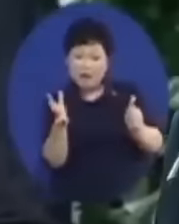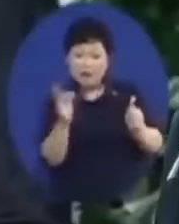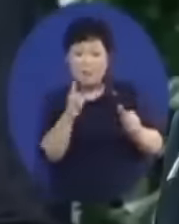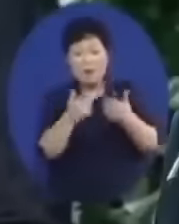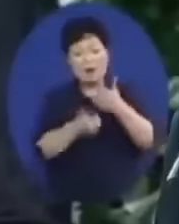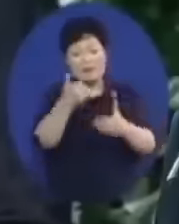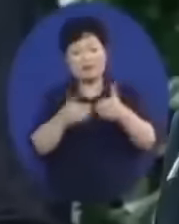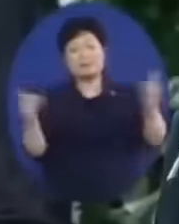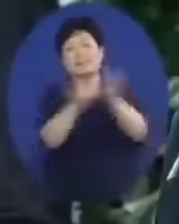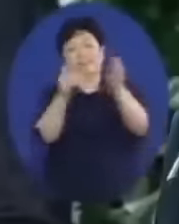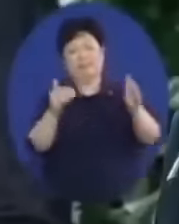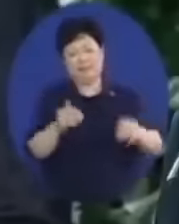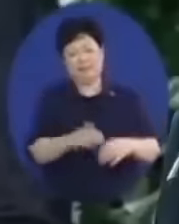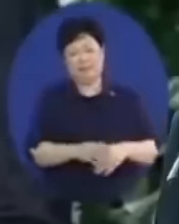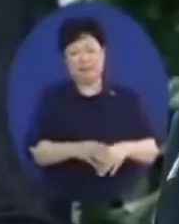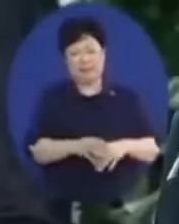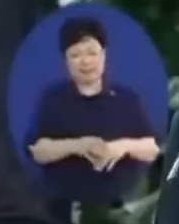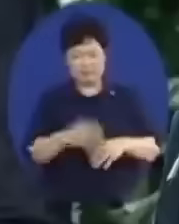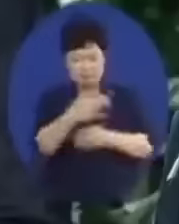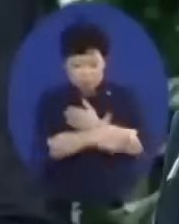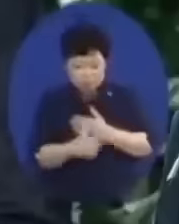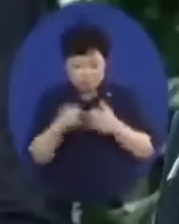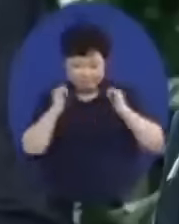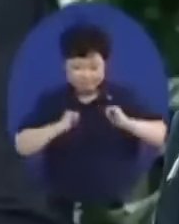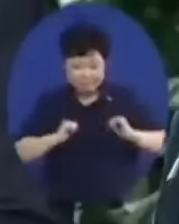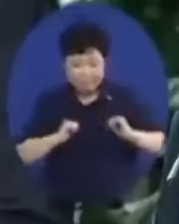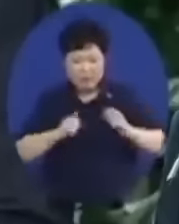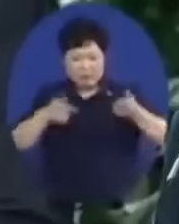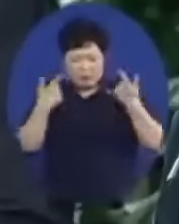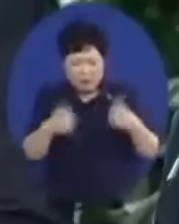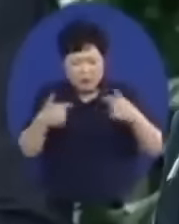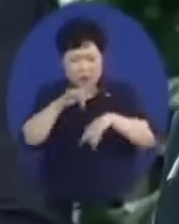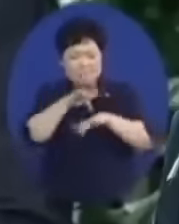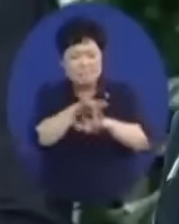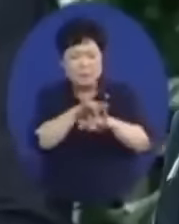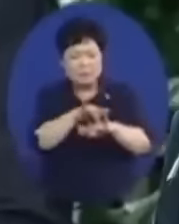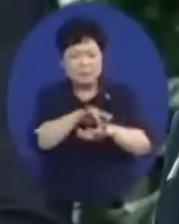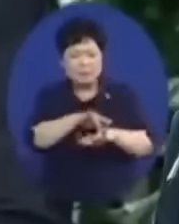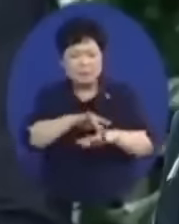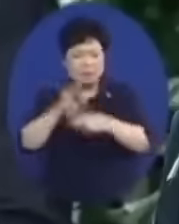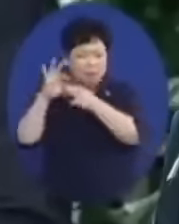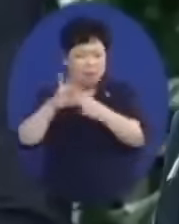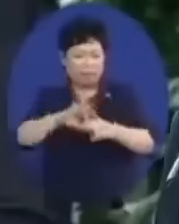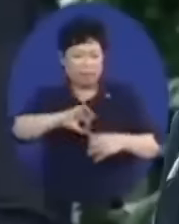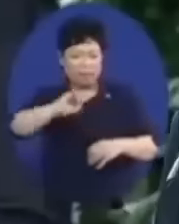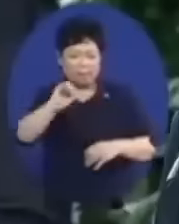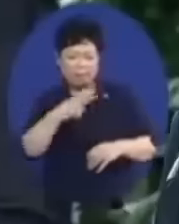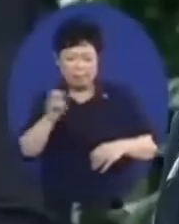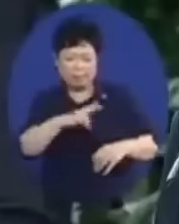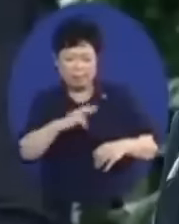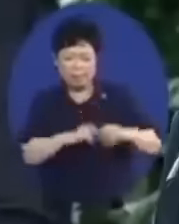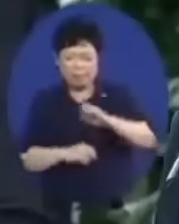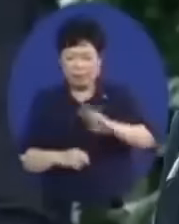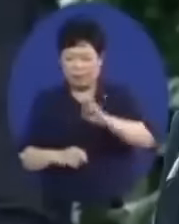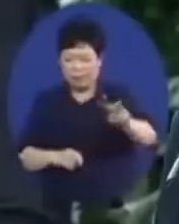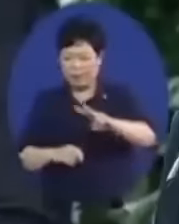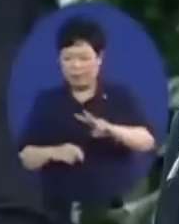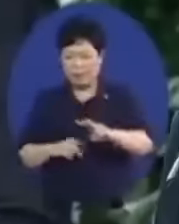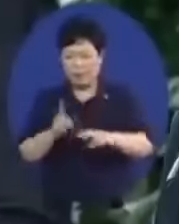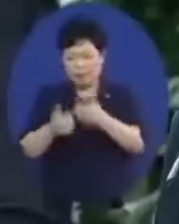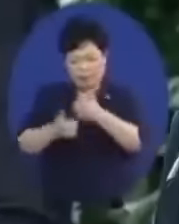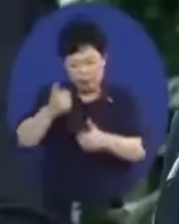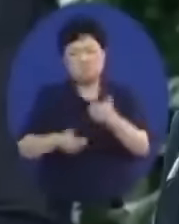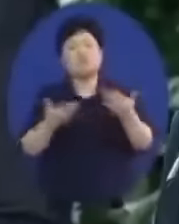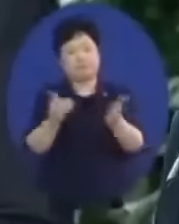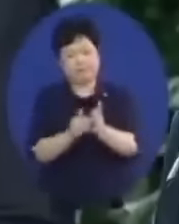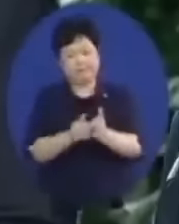끝날 것입니다. 육신을 입고 있는 이상은 항상 마귀는 우리 육신을 통하여 우리에게 갈등을 가져오는